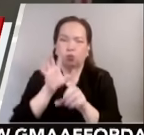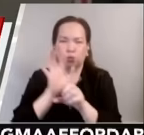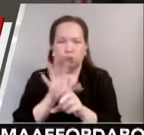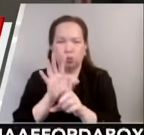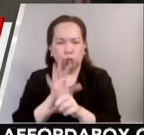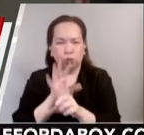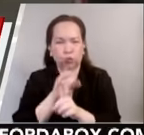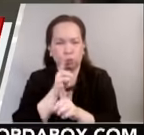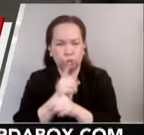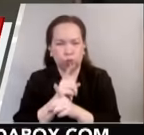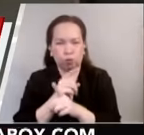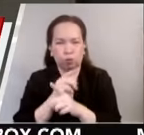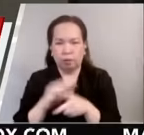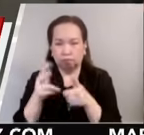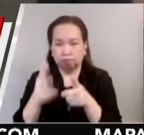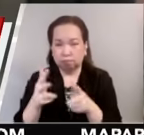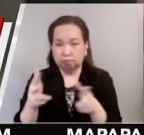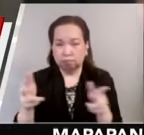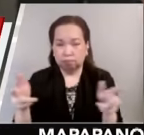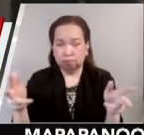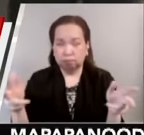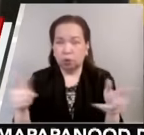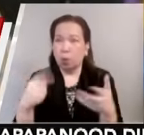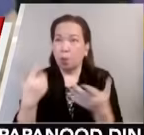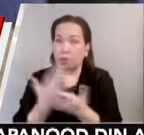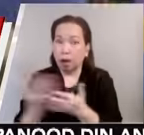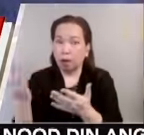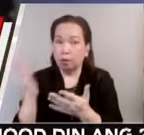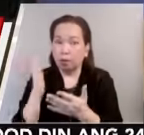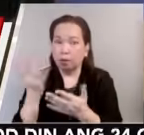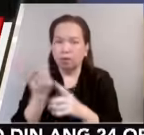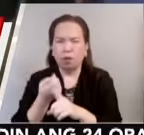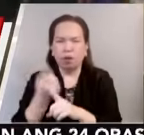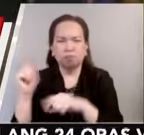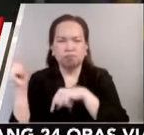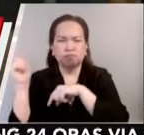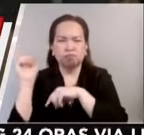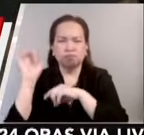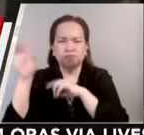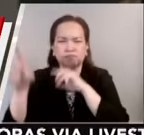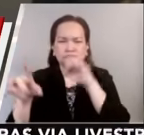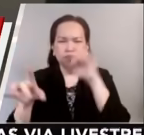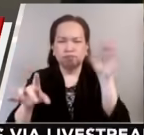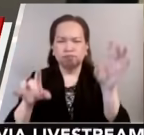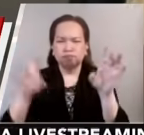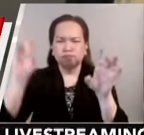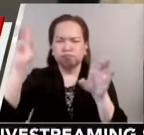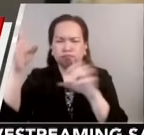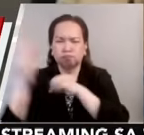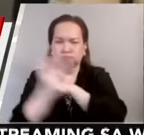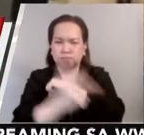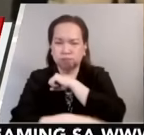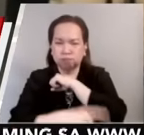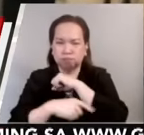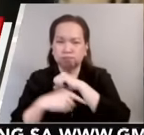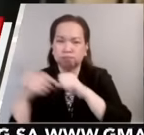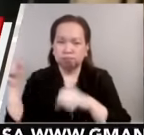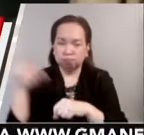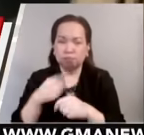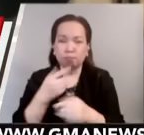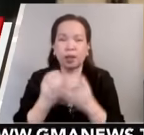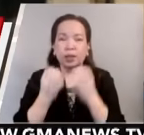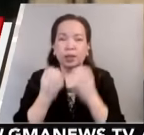parking ng mga mamimili na galing pa sa malalayong lugar na dumayo rito para lang makamura sa